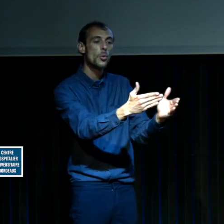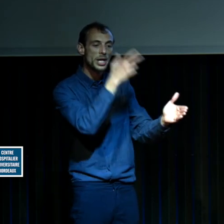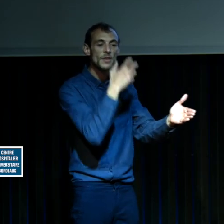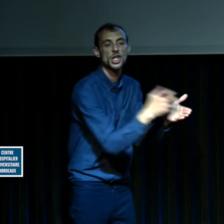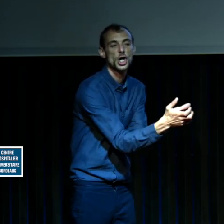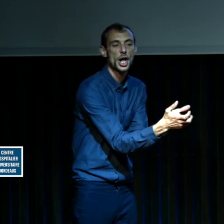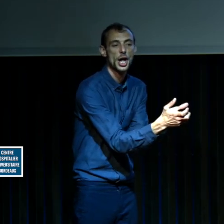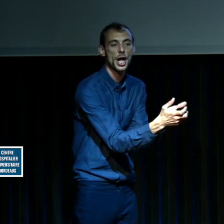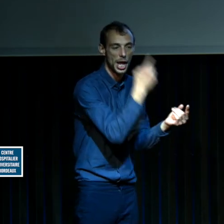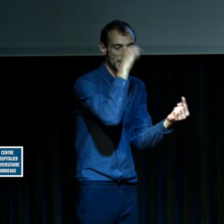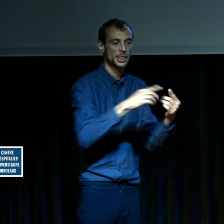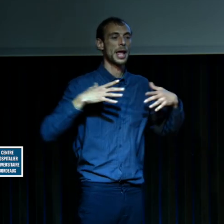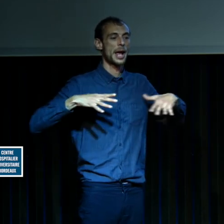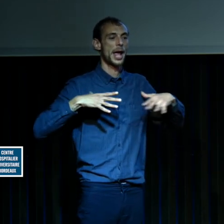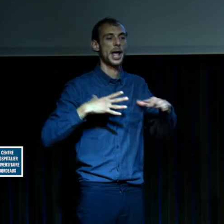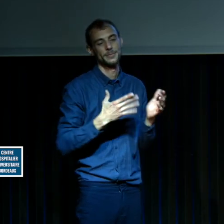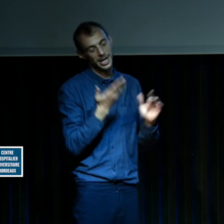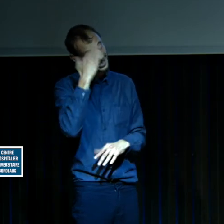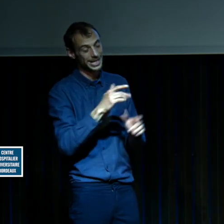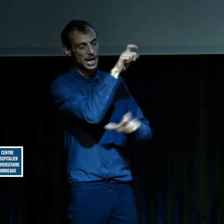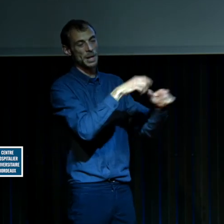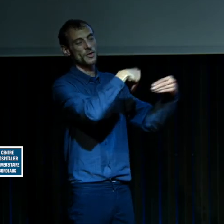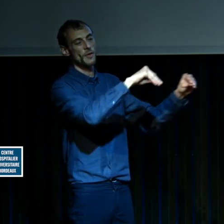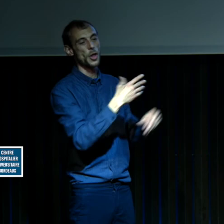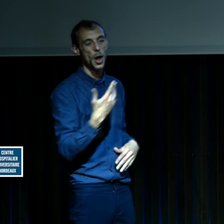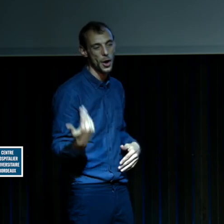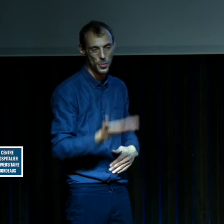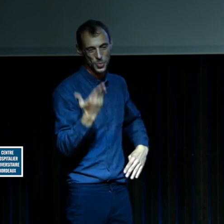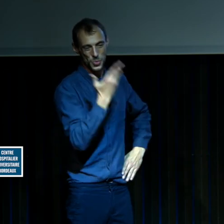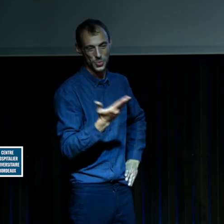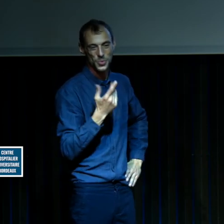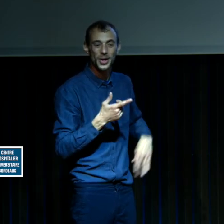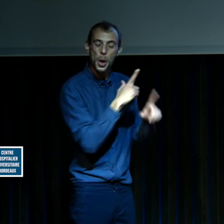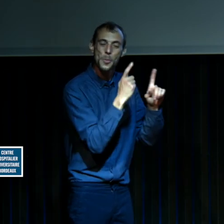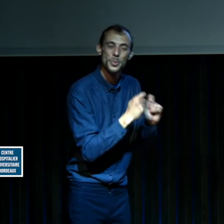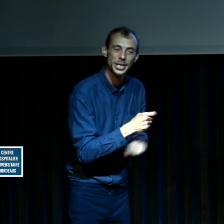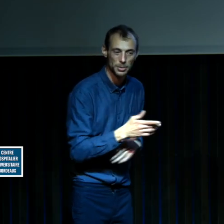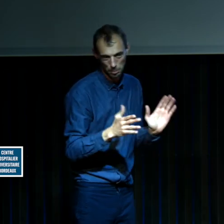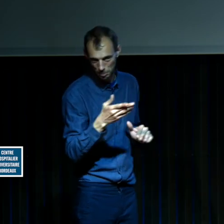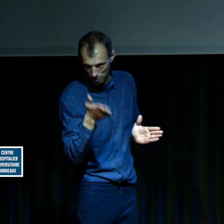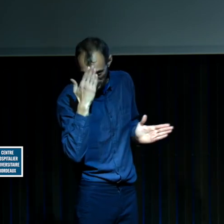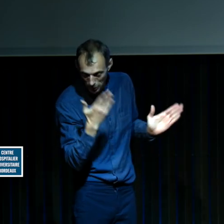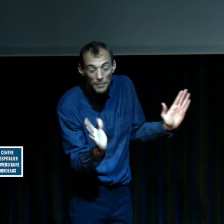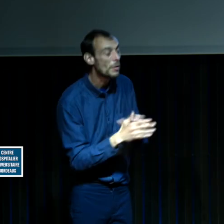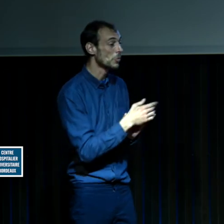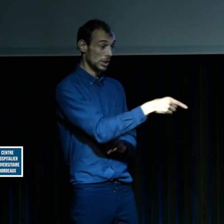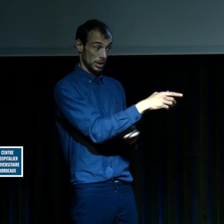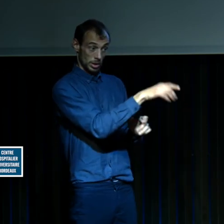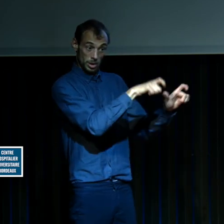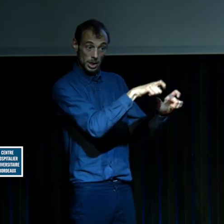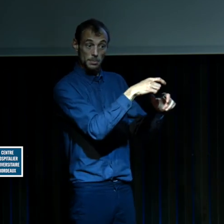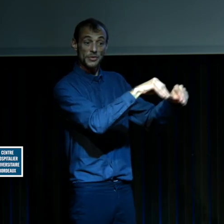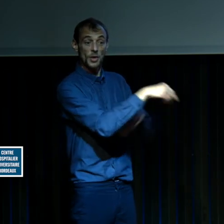prêt-à-porter réputé pour l'amabilité de ses vendeurs. Et qui m'ont envoyé promener parce que sur le moment, j'ai bugué. Il y avait du bruit, il y avait